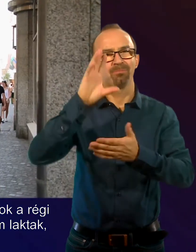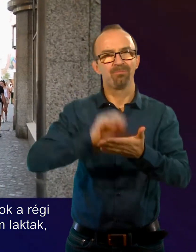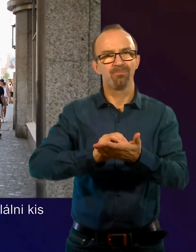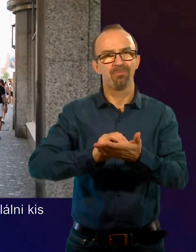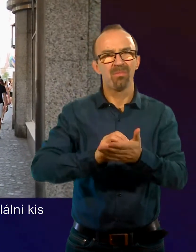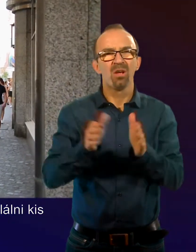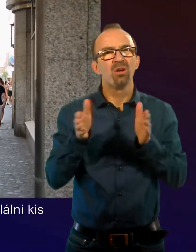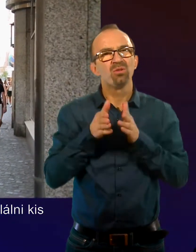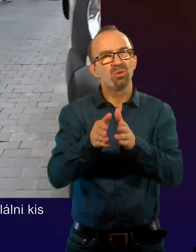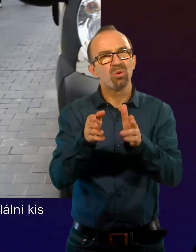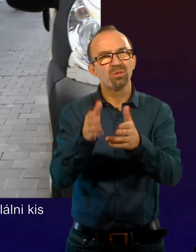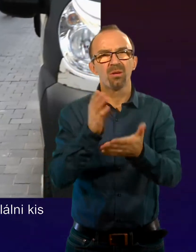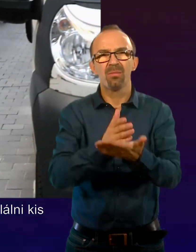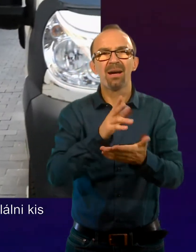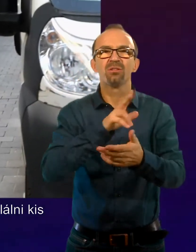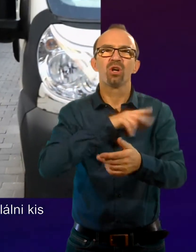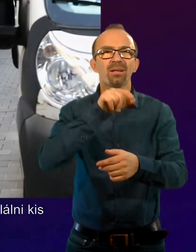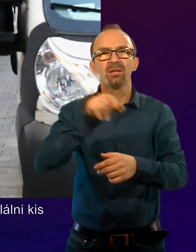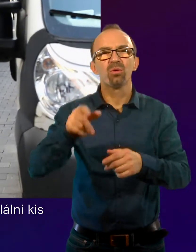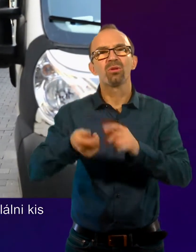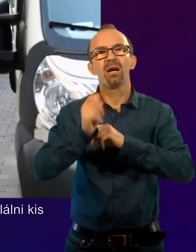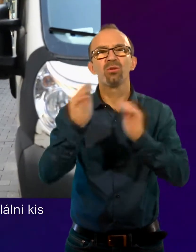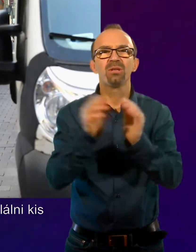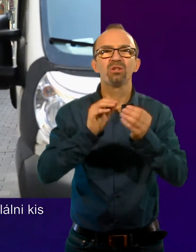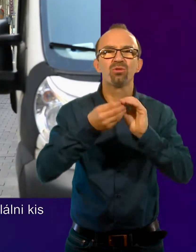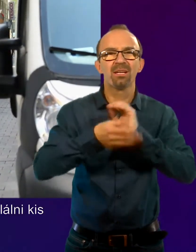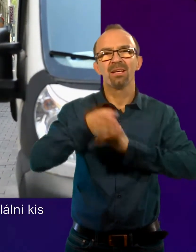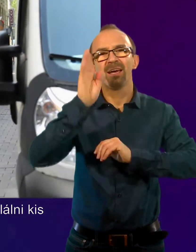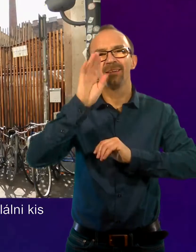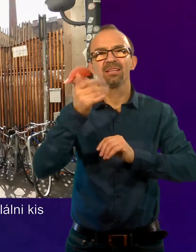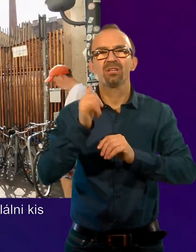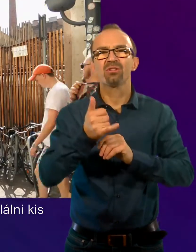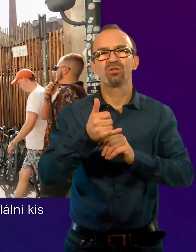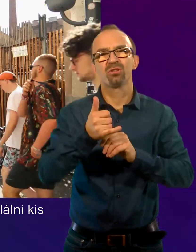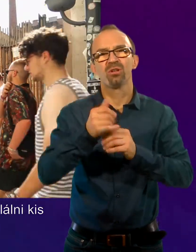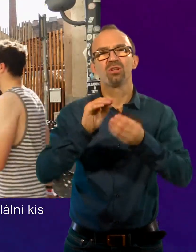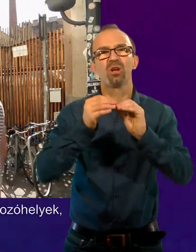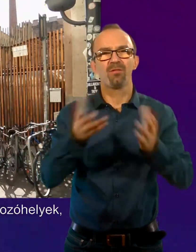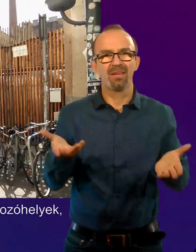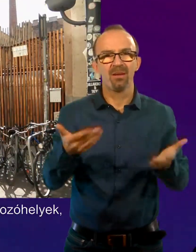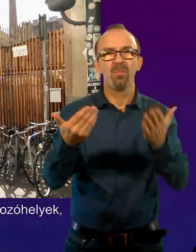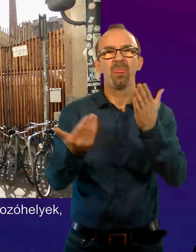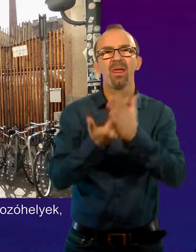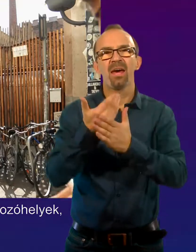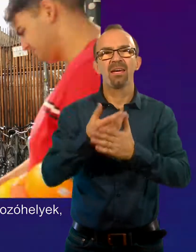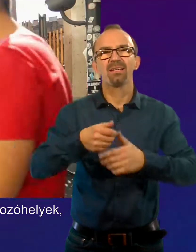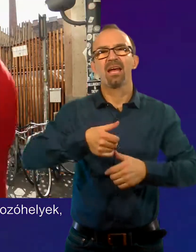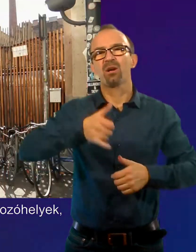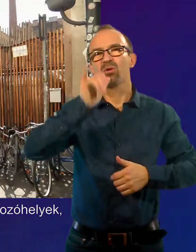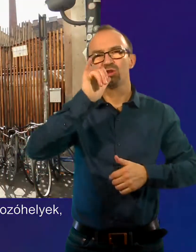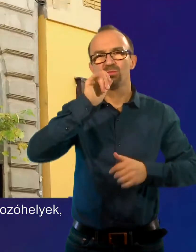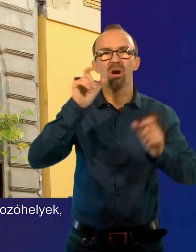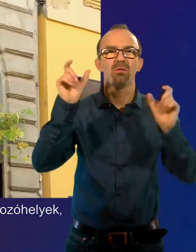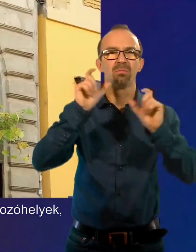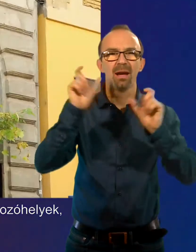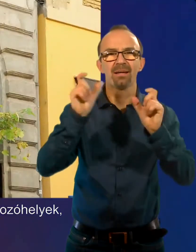laktak, de a szűk utcákban már csak elvétve találni kis üzleteket, hentest és trafikot. Helyüket átvették a bárok,